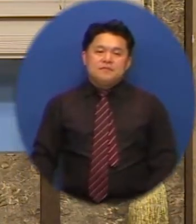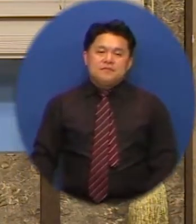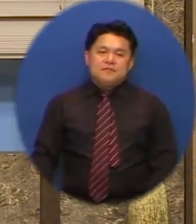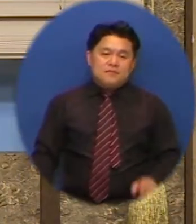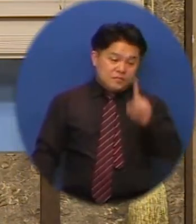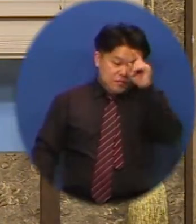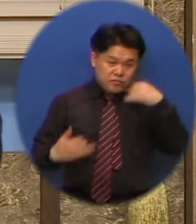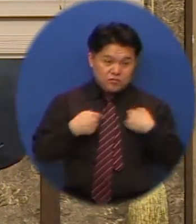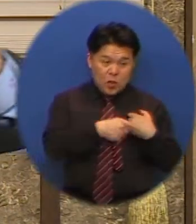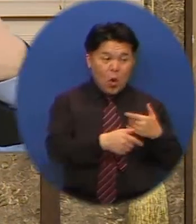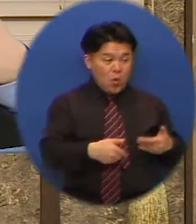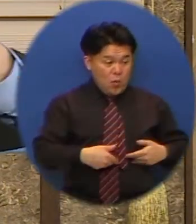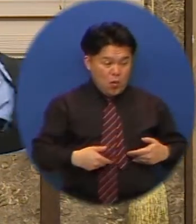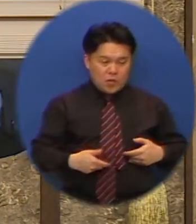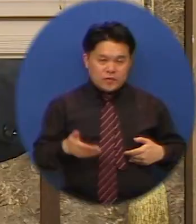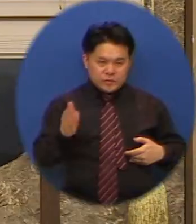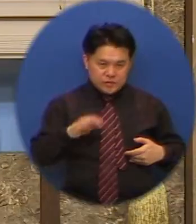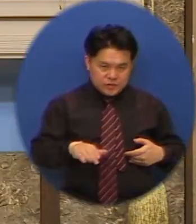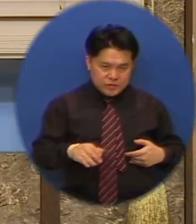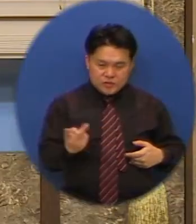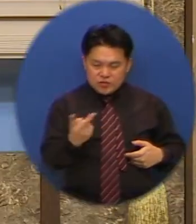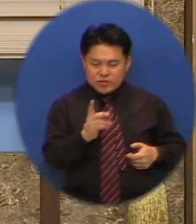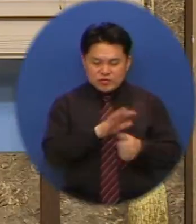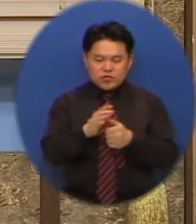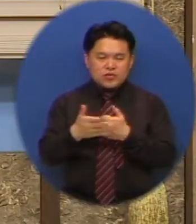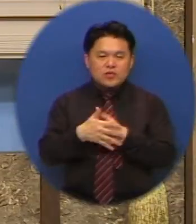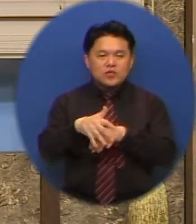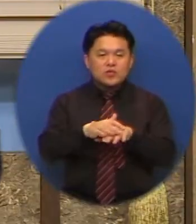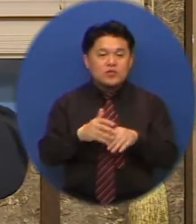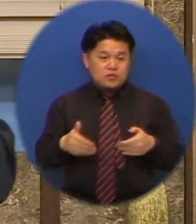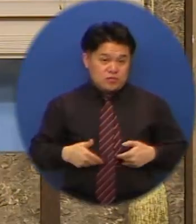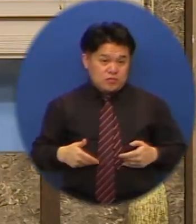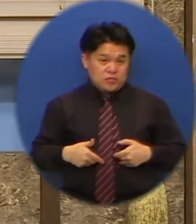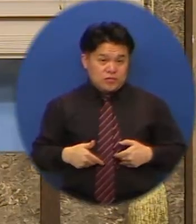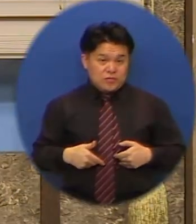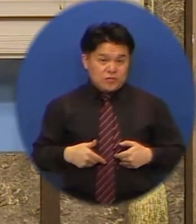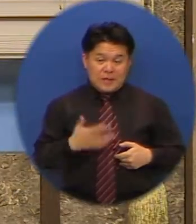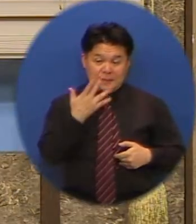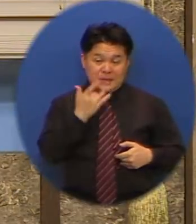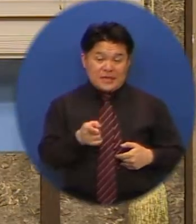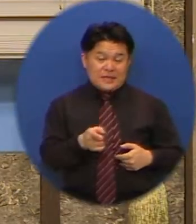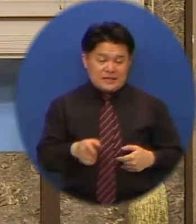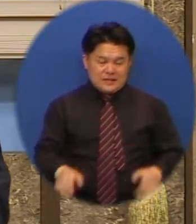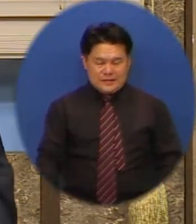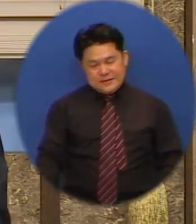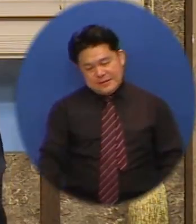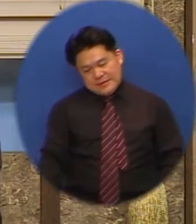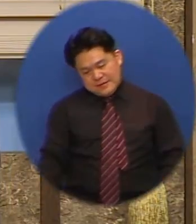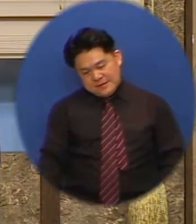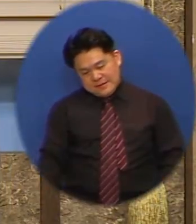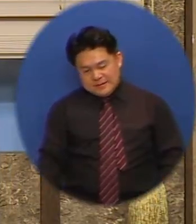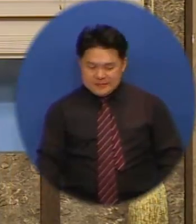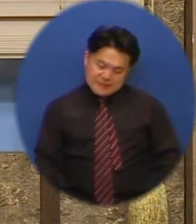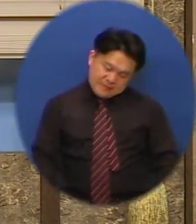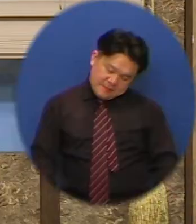있어야 됩니다. 네. 이게 근데 관민 협조 체제를 만들어야 되는데 그게 지금 빠진 거예요. 그래서 제가